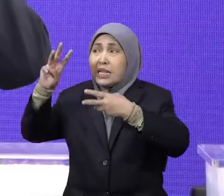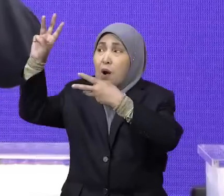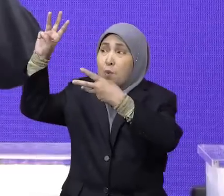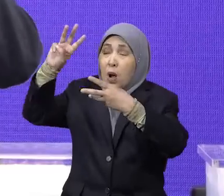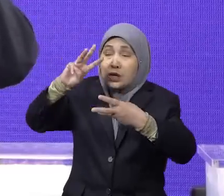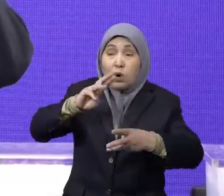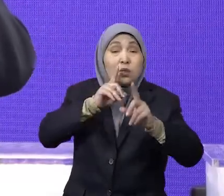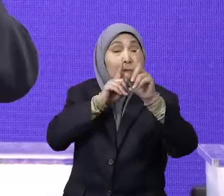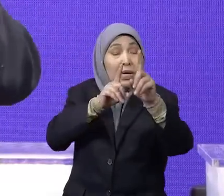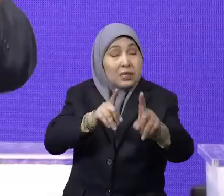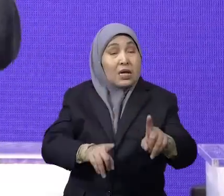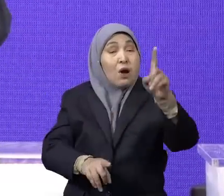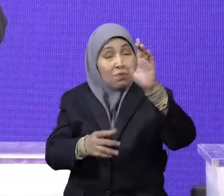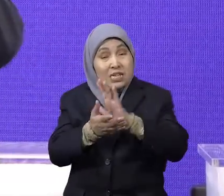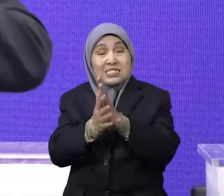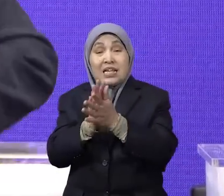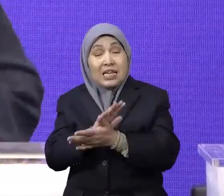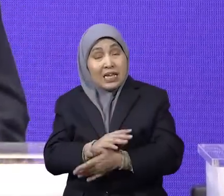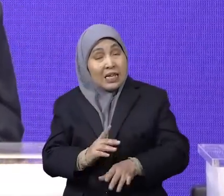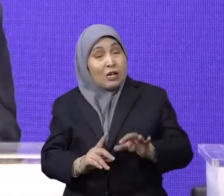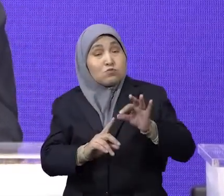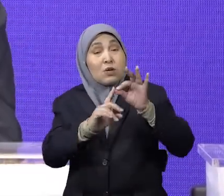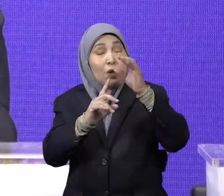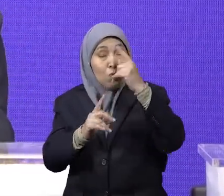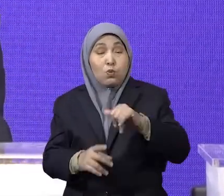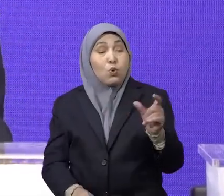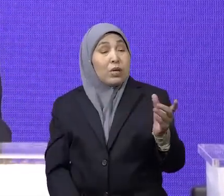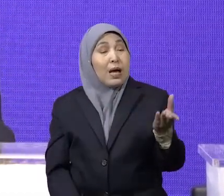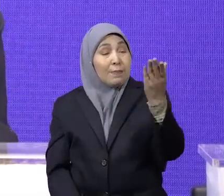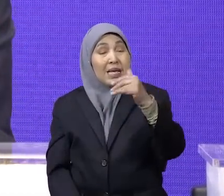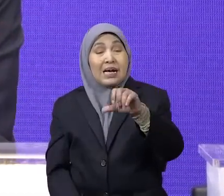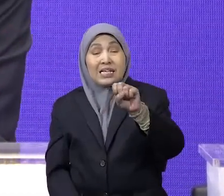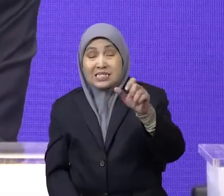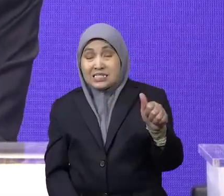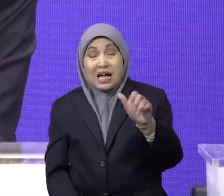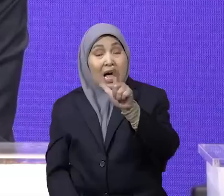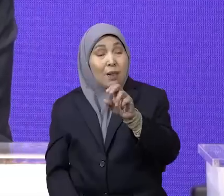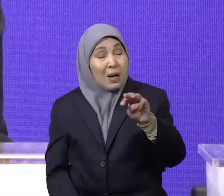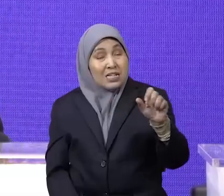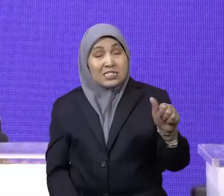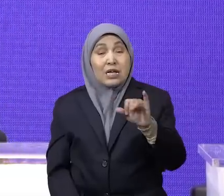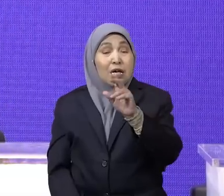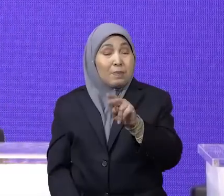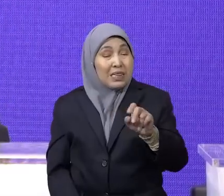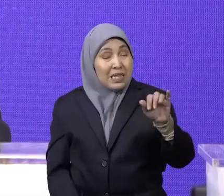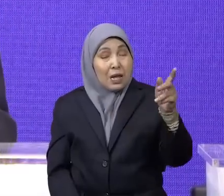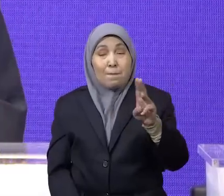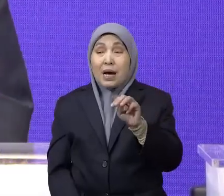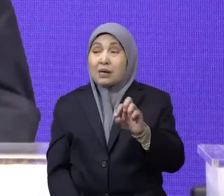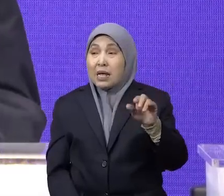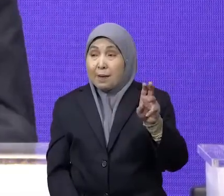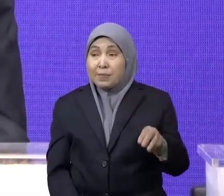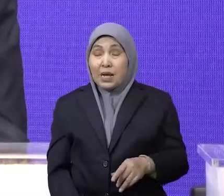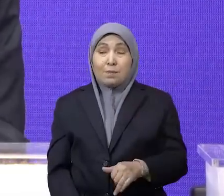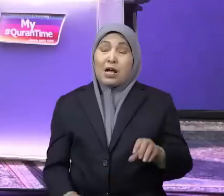tentang wahyu ataupun perintah yang Allah Ta'ala jadikan, keistimewaannya buat Nabi Isa, Al-Masih Isa bin Maryam, wajihan fid dunia